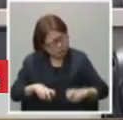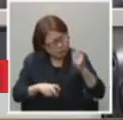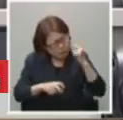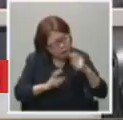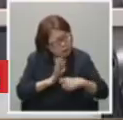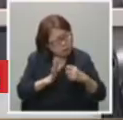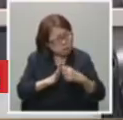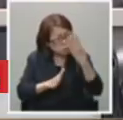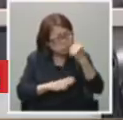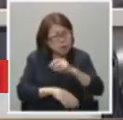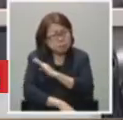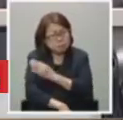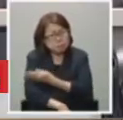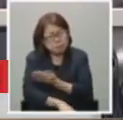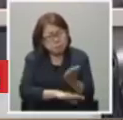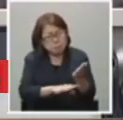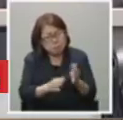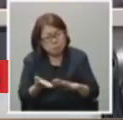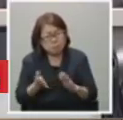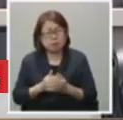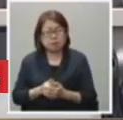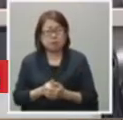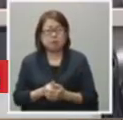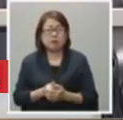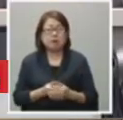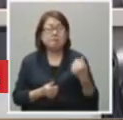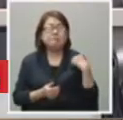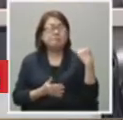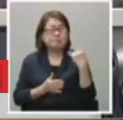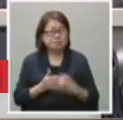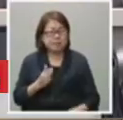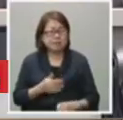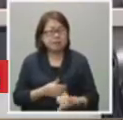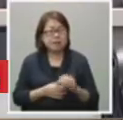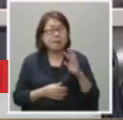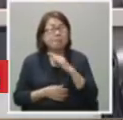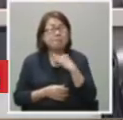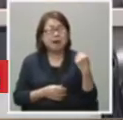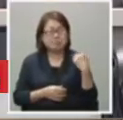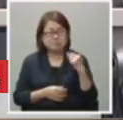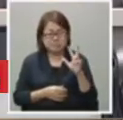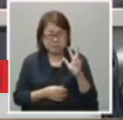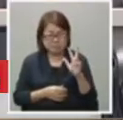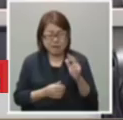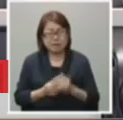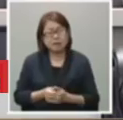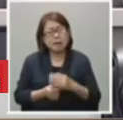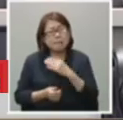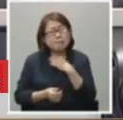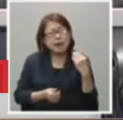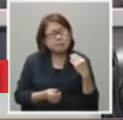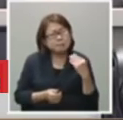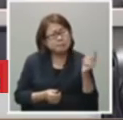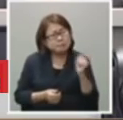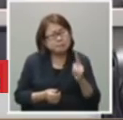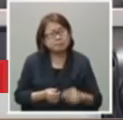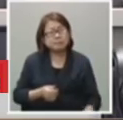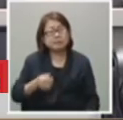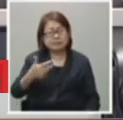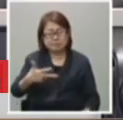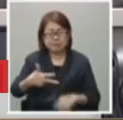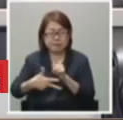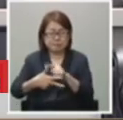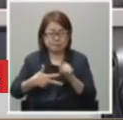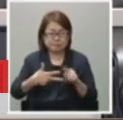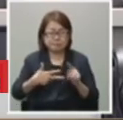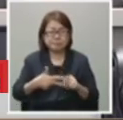ที่ฟิลิปปินส์เป็นเช่นนี้มาจากบาป3ประการครับรัฐบาลชุดนี้ฟังให้ดีนะฮะบาป3ประการที่ว่าก็คือการ